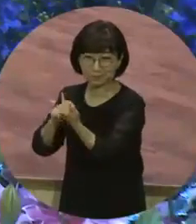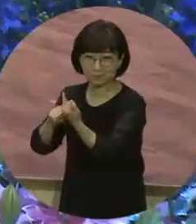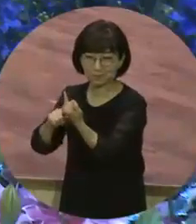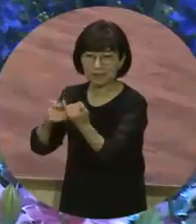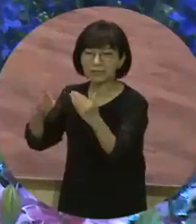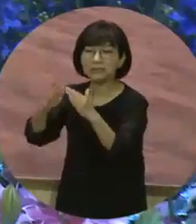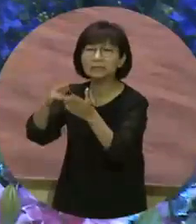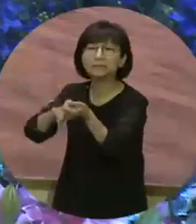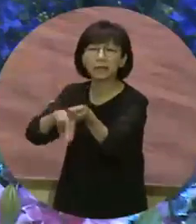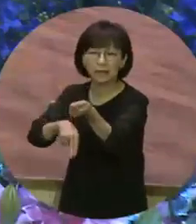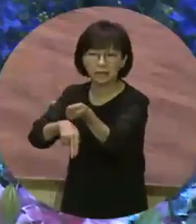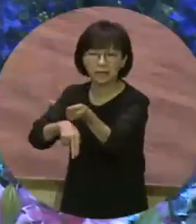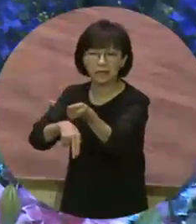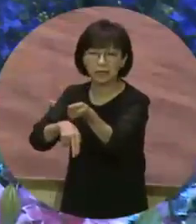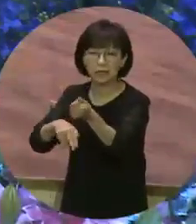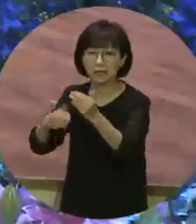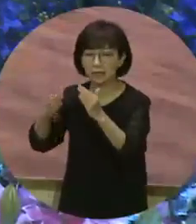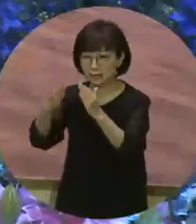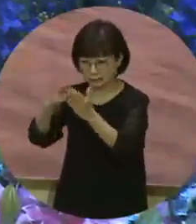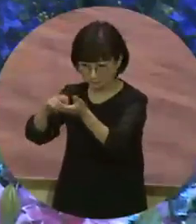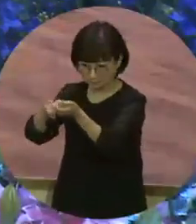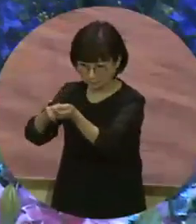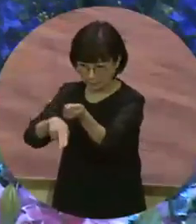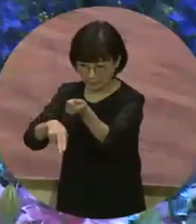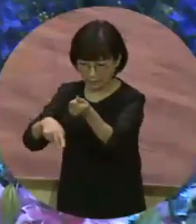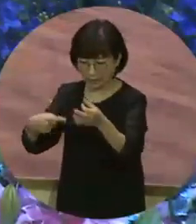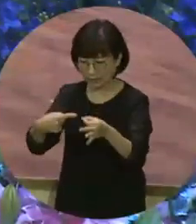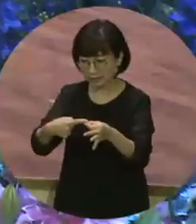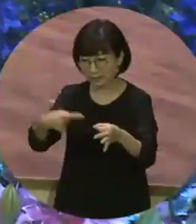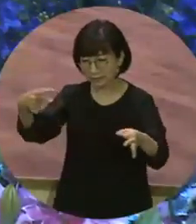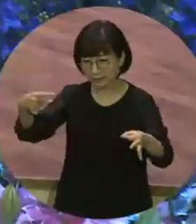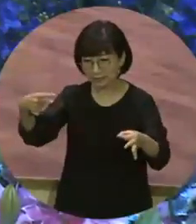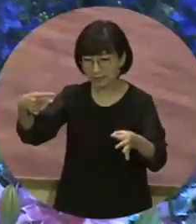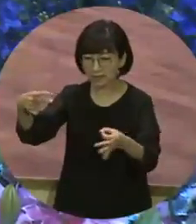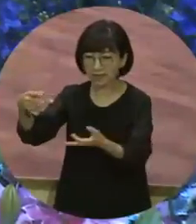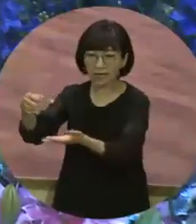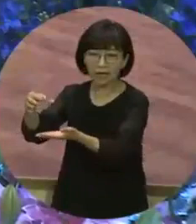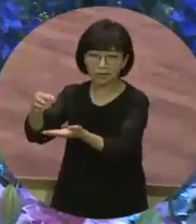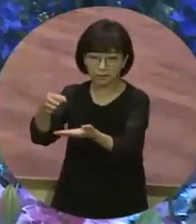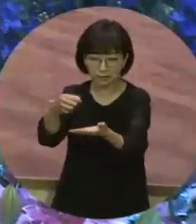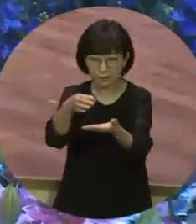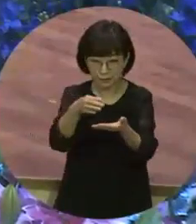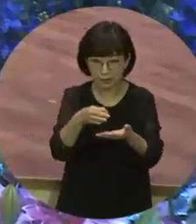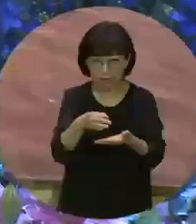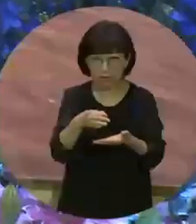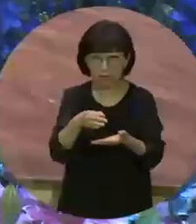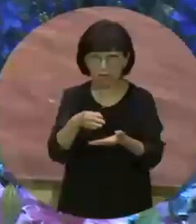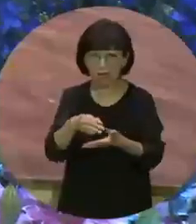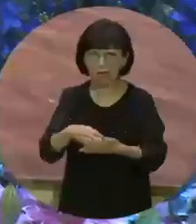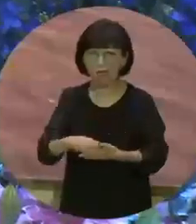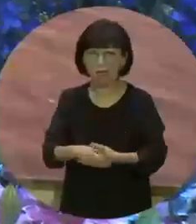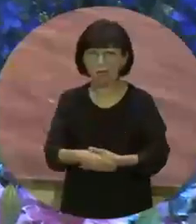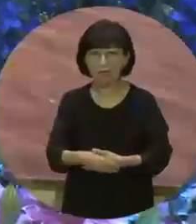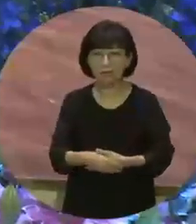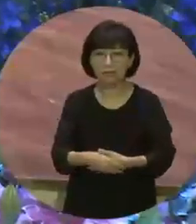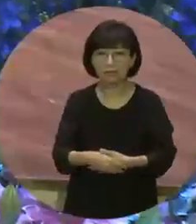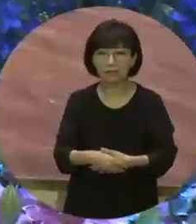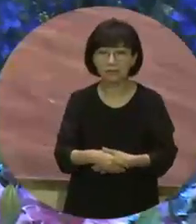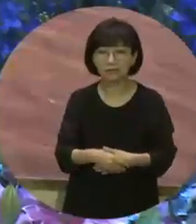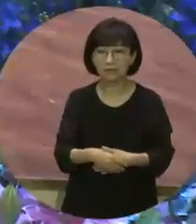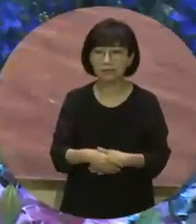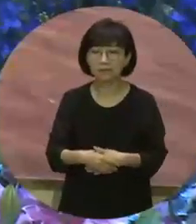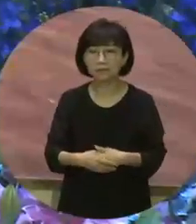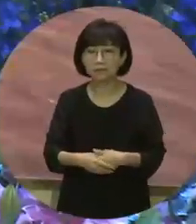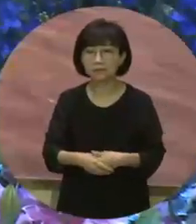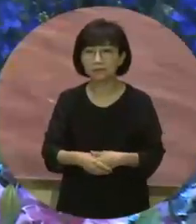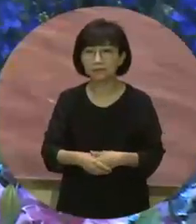집을 팔아가지고 11조를 탁 들고 왔어요. 그것도 이 또 이 우리 헌당금도 들고